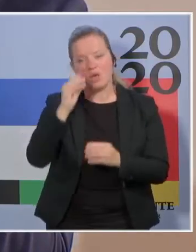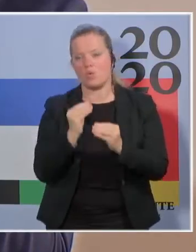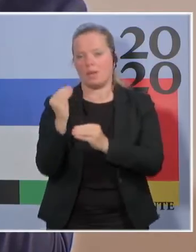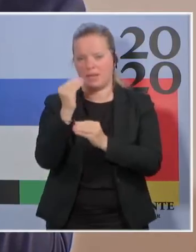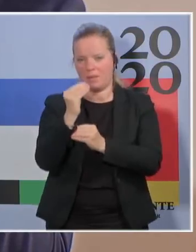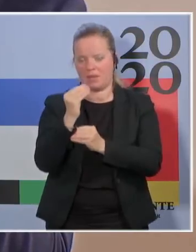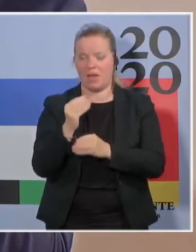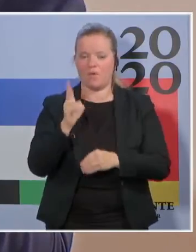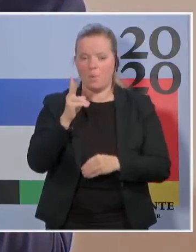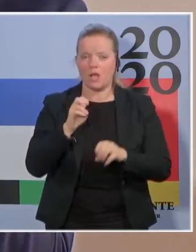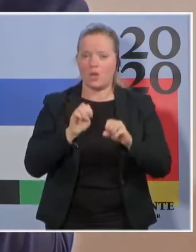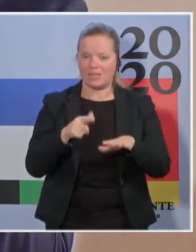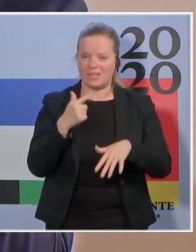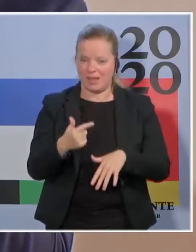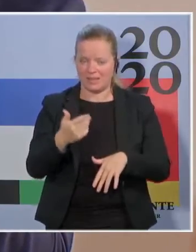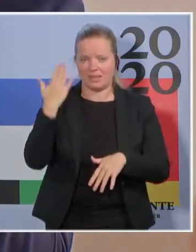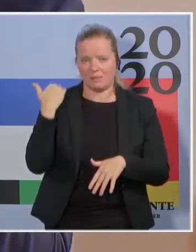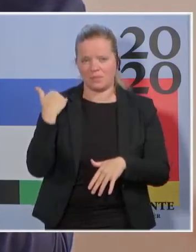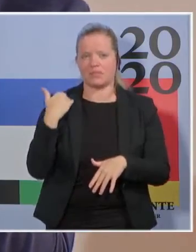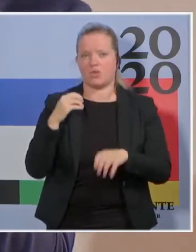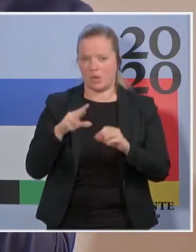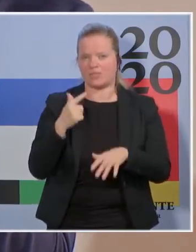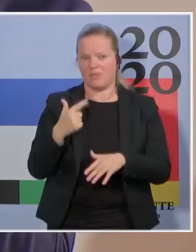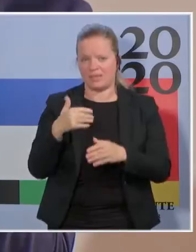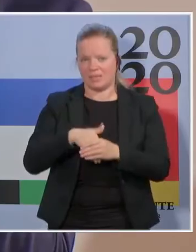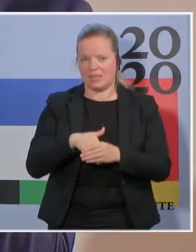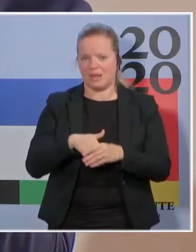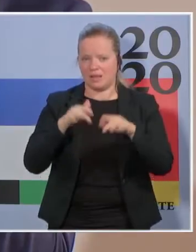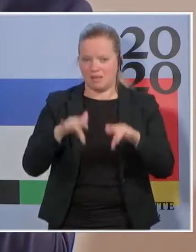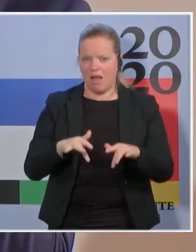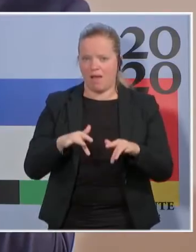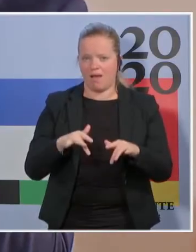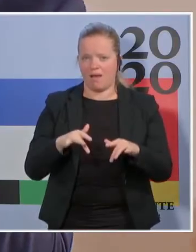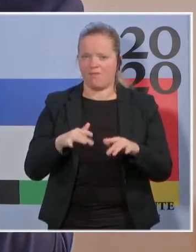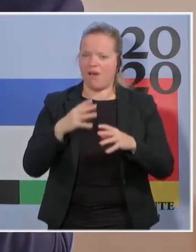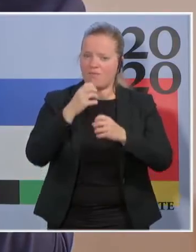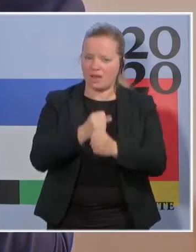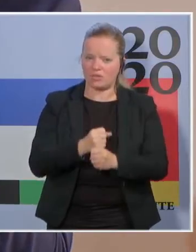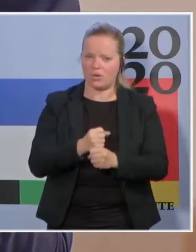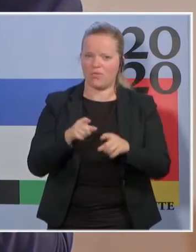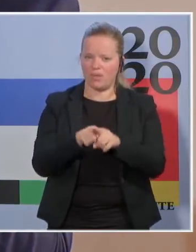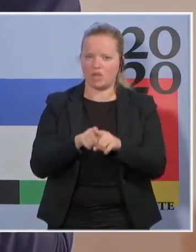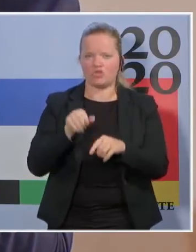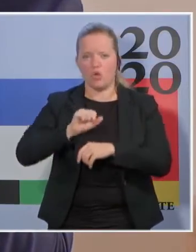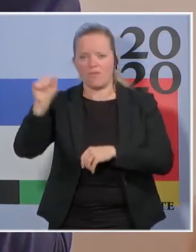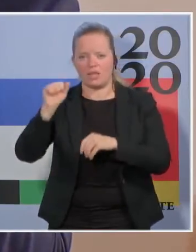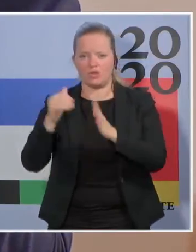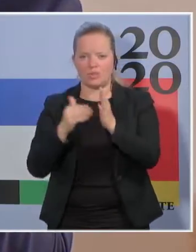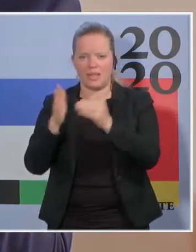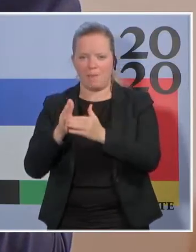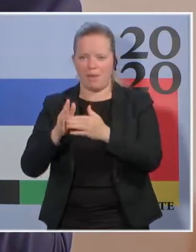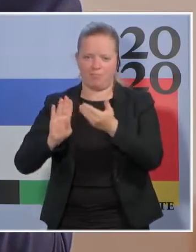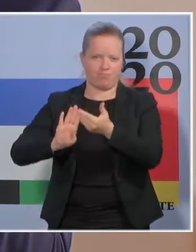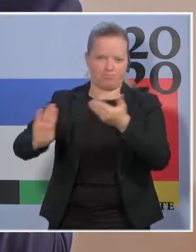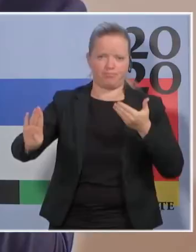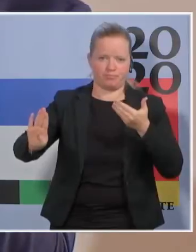20 war damals im Jahr 20 eine deutliche Abkehr vom Sowjetsystem, das war ja damals überall in Diskussion,